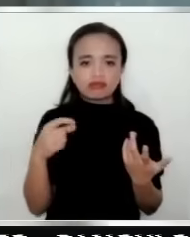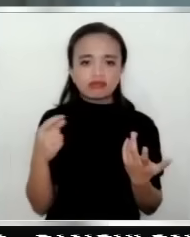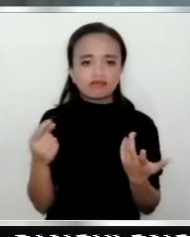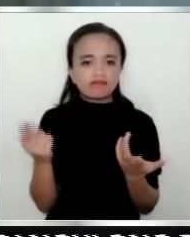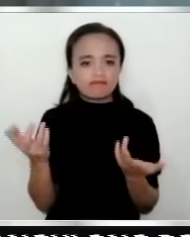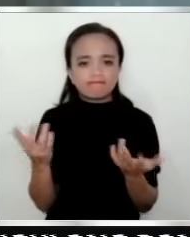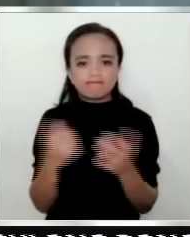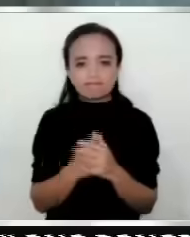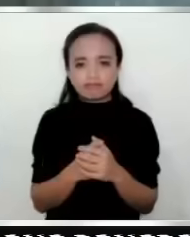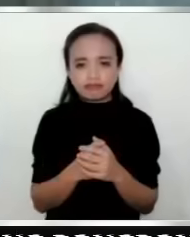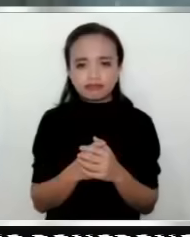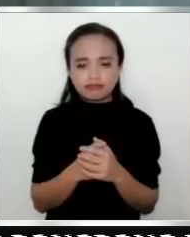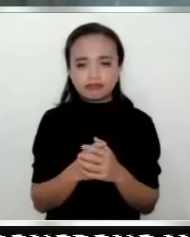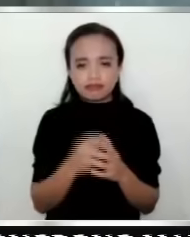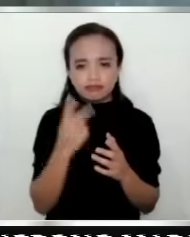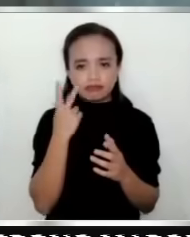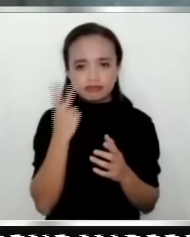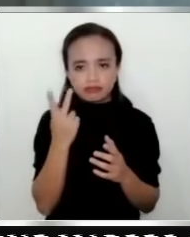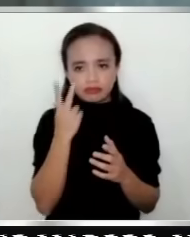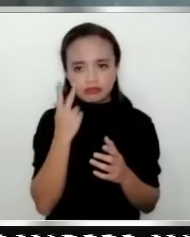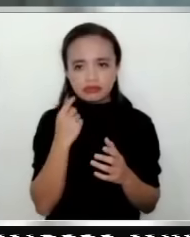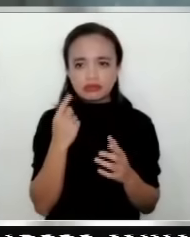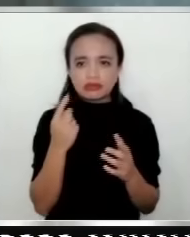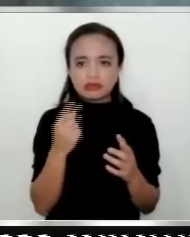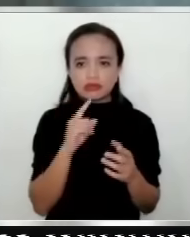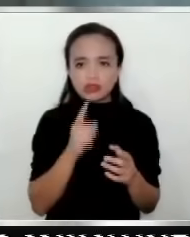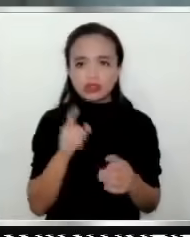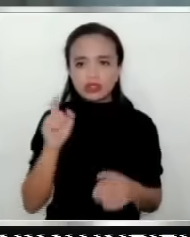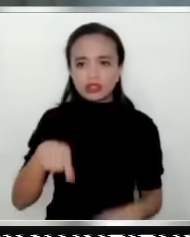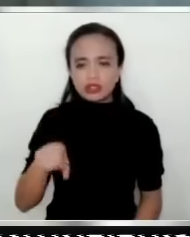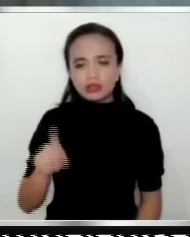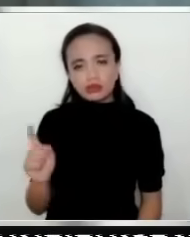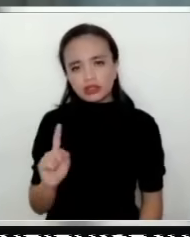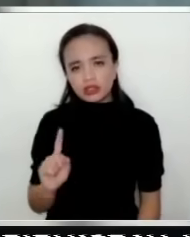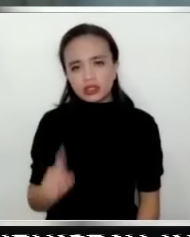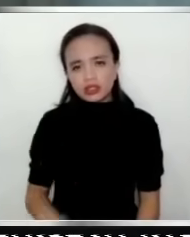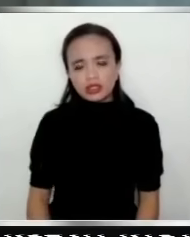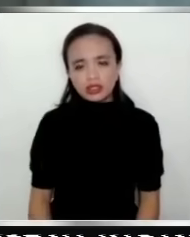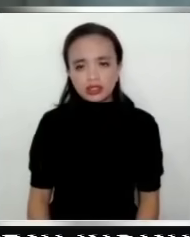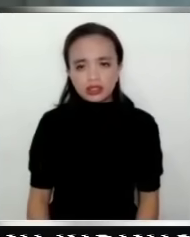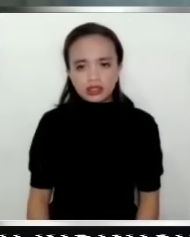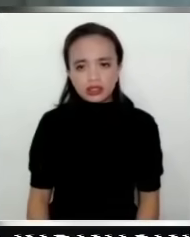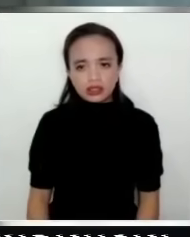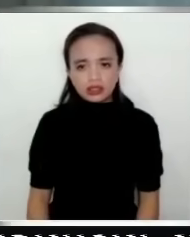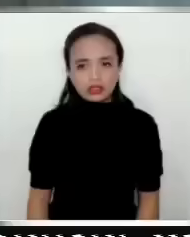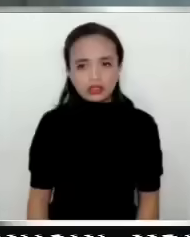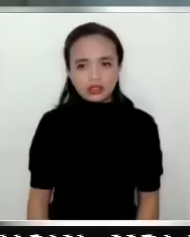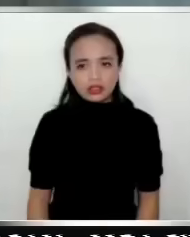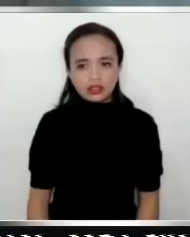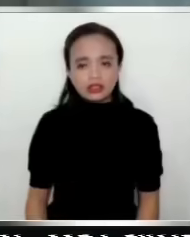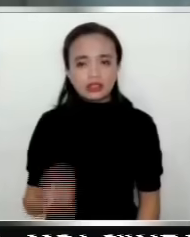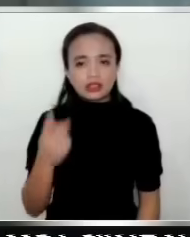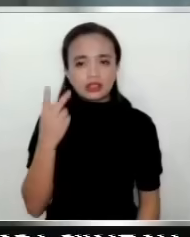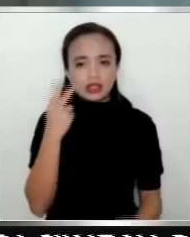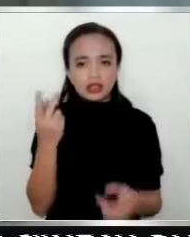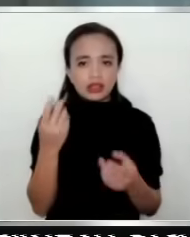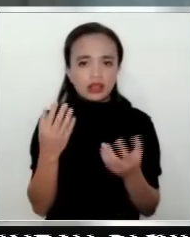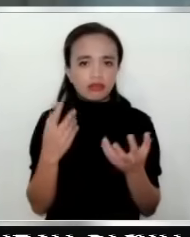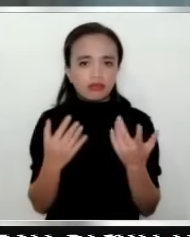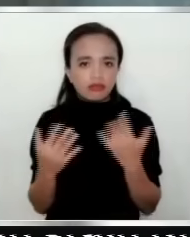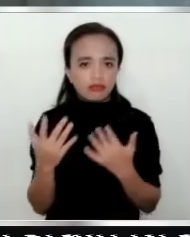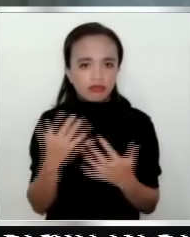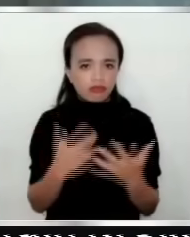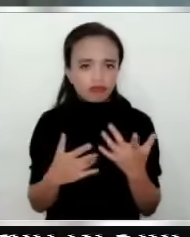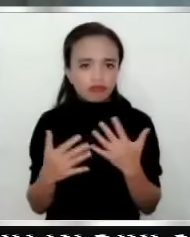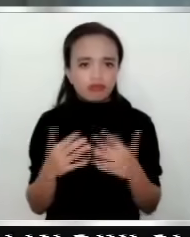evacuation or not, and it was made mandatory with law enforcement cars coming around with red and blue flashing